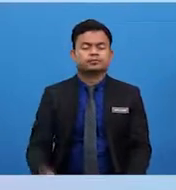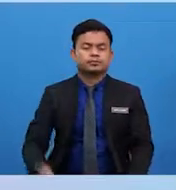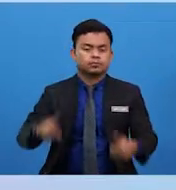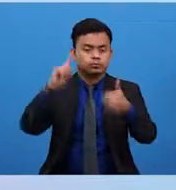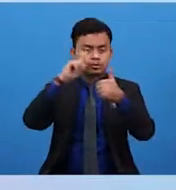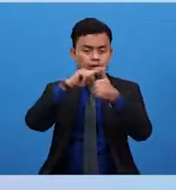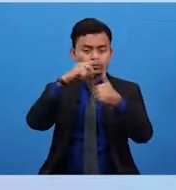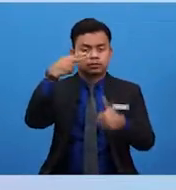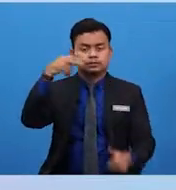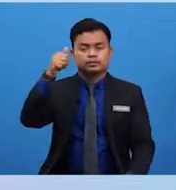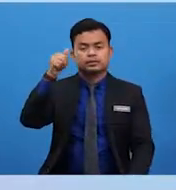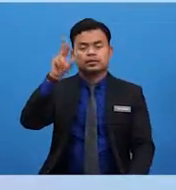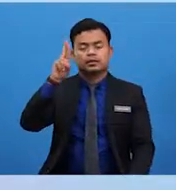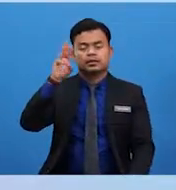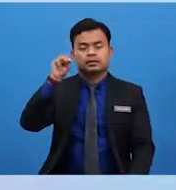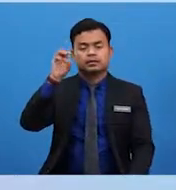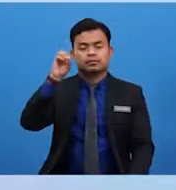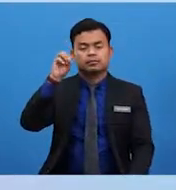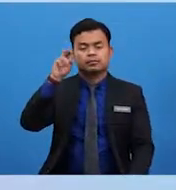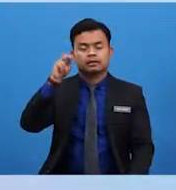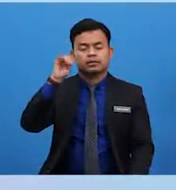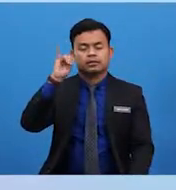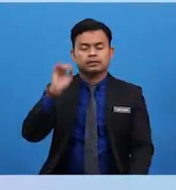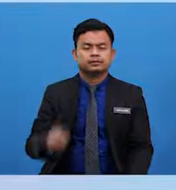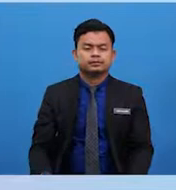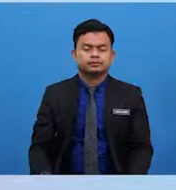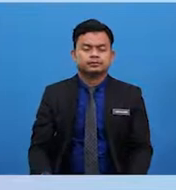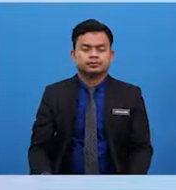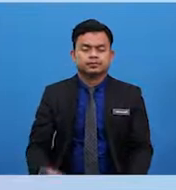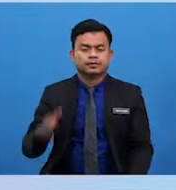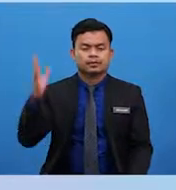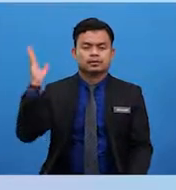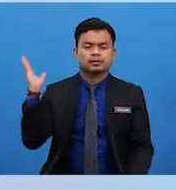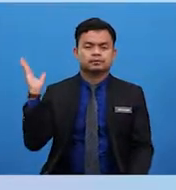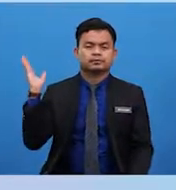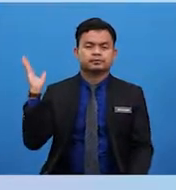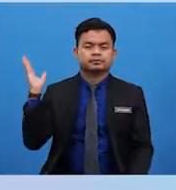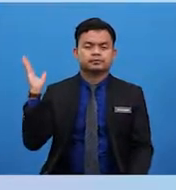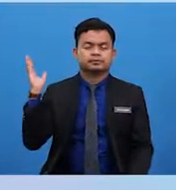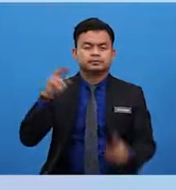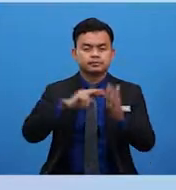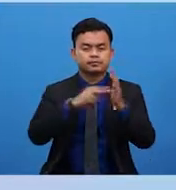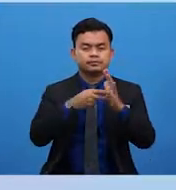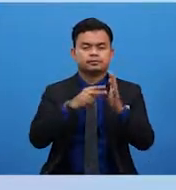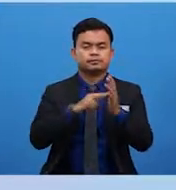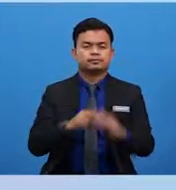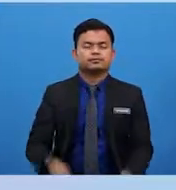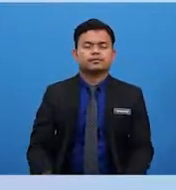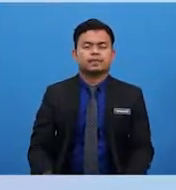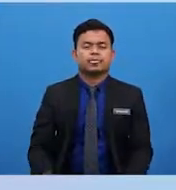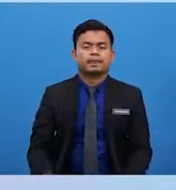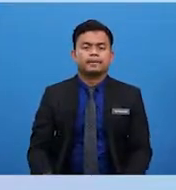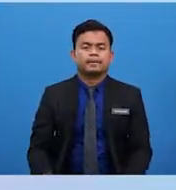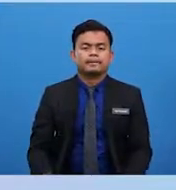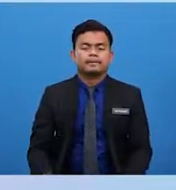logika Harmoni Dudung Oke Harmoni adalah prinsip PKN yang pertama Danau organisasi yang boleh ditafsirkan sebagai